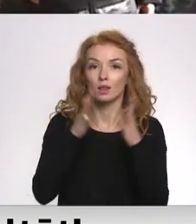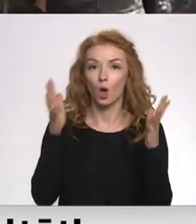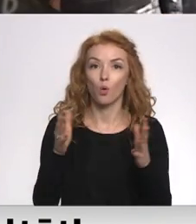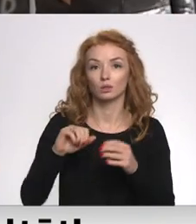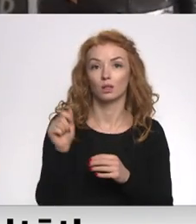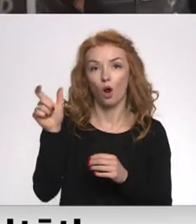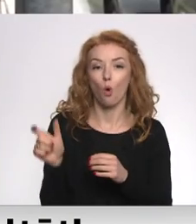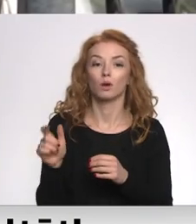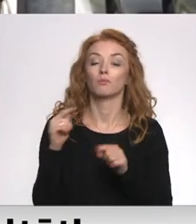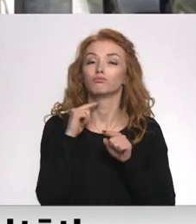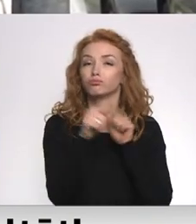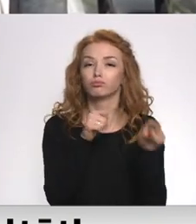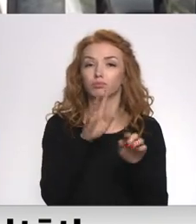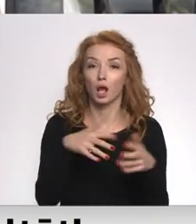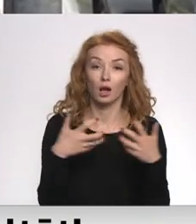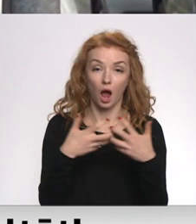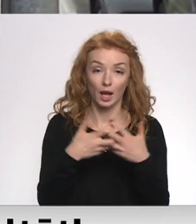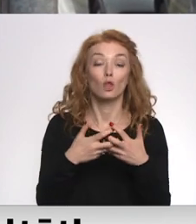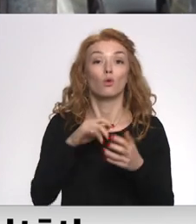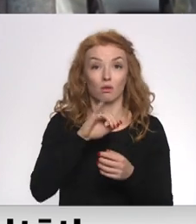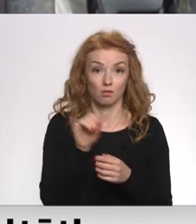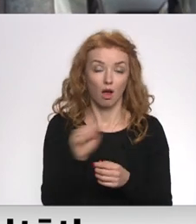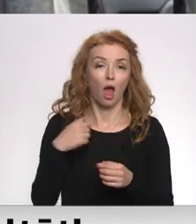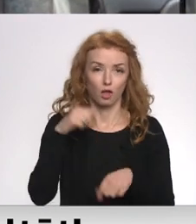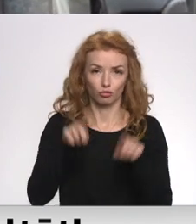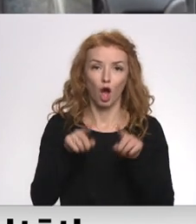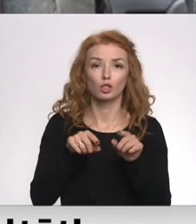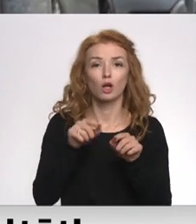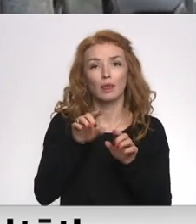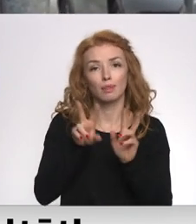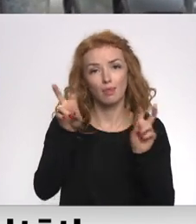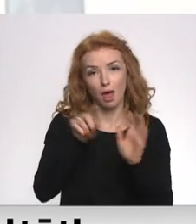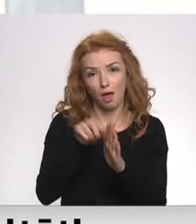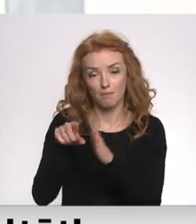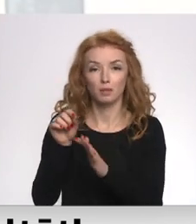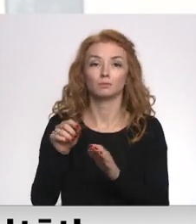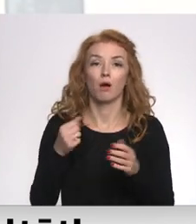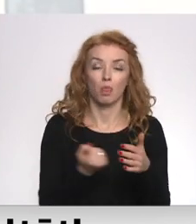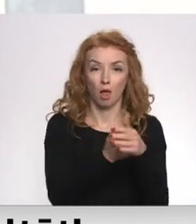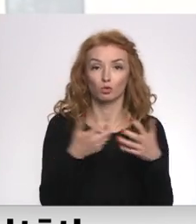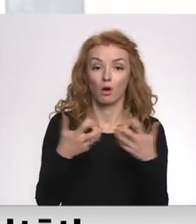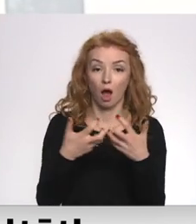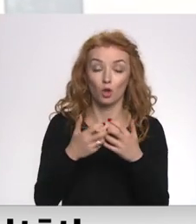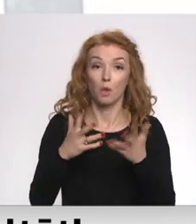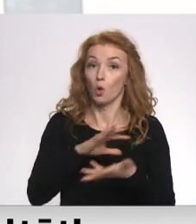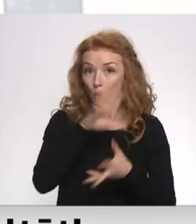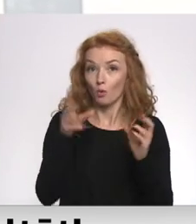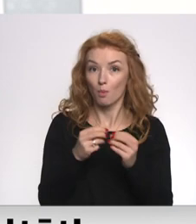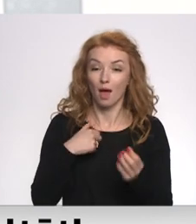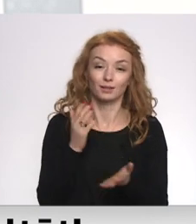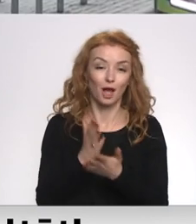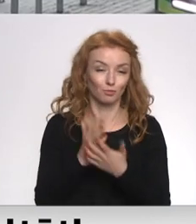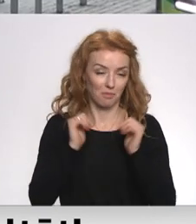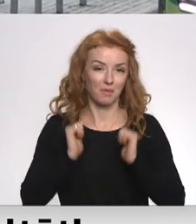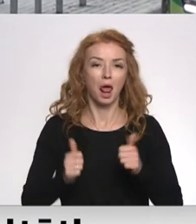par Kariņu, es arī atbalstu dažas tēmas no Kariņa lietām, jā. Bet kopumā apmierināts. Labs miks